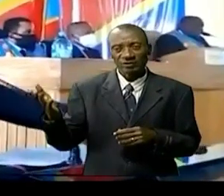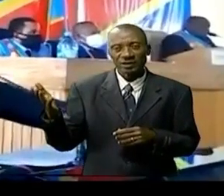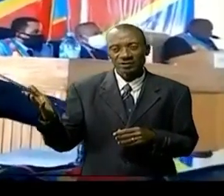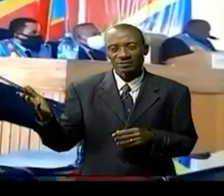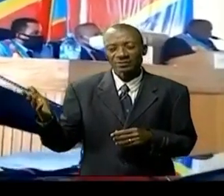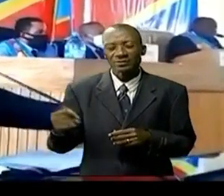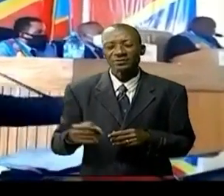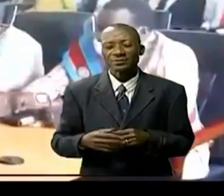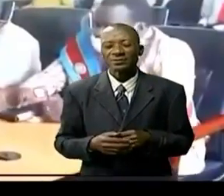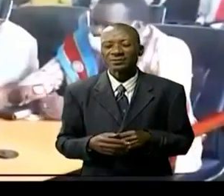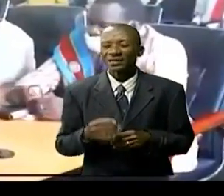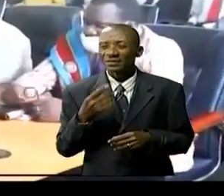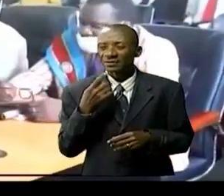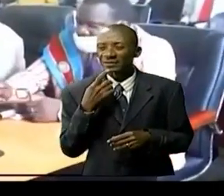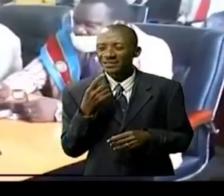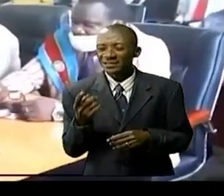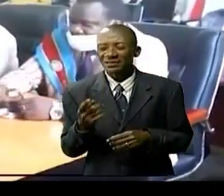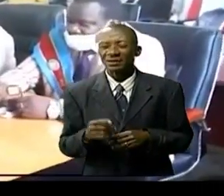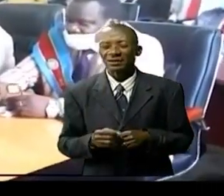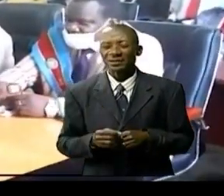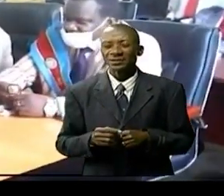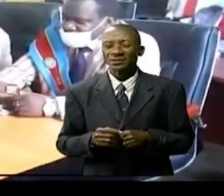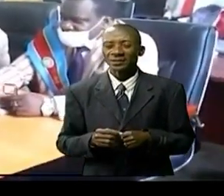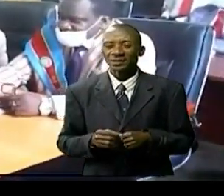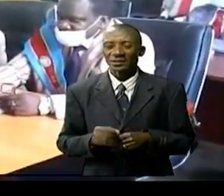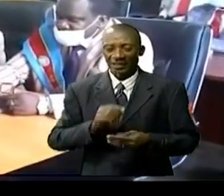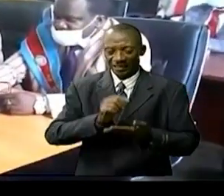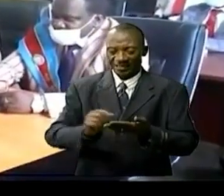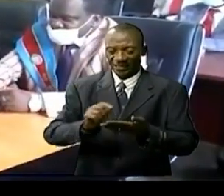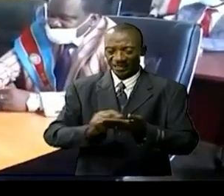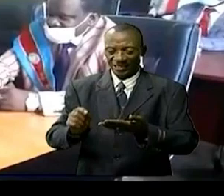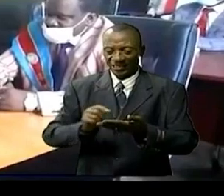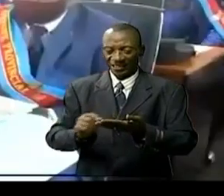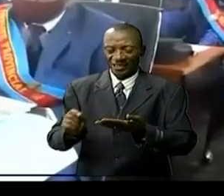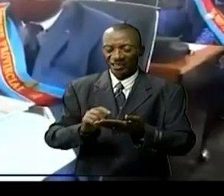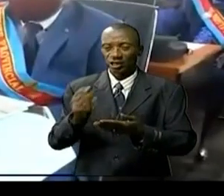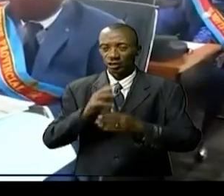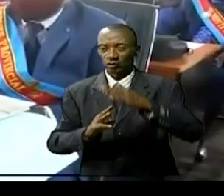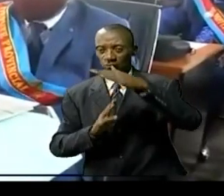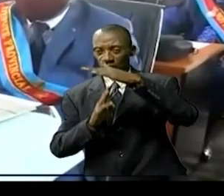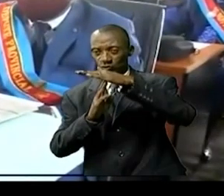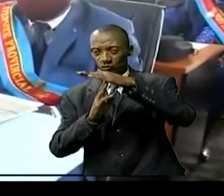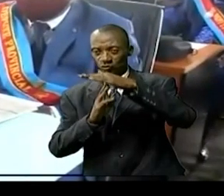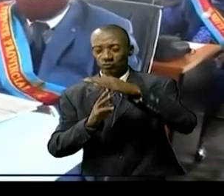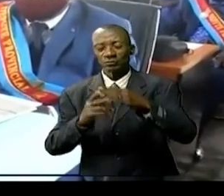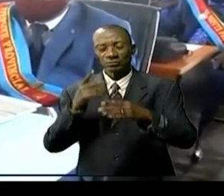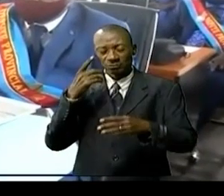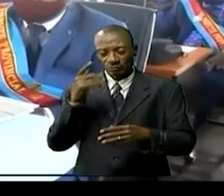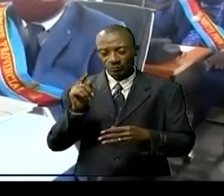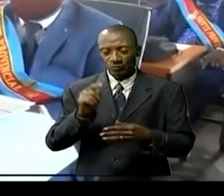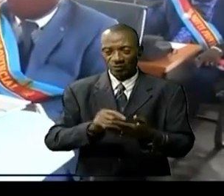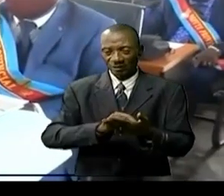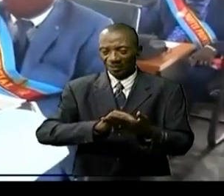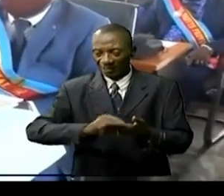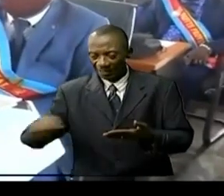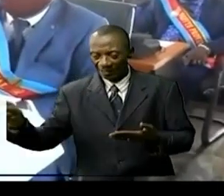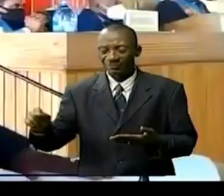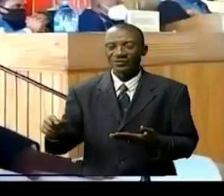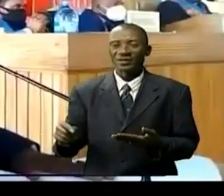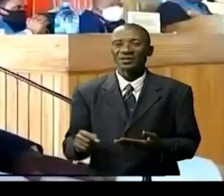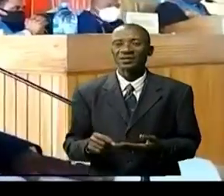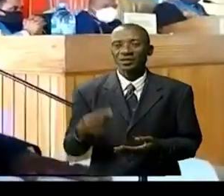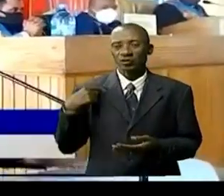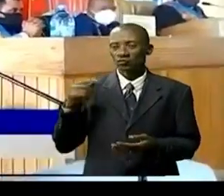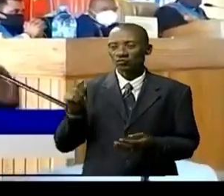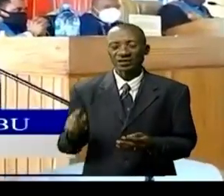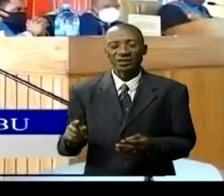et une portée car pouvant occasionner l'instabilité des institutions provinciales pendant cette période pré électorale